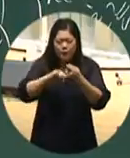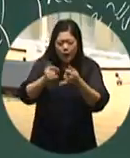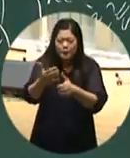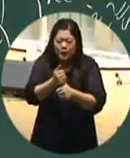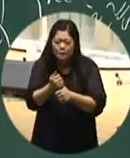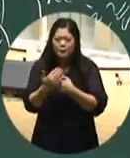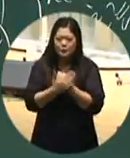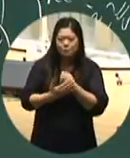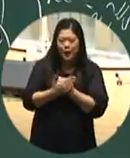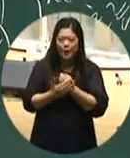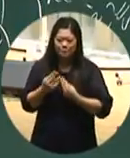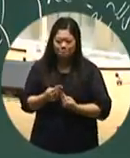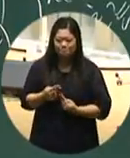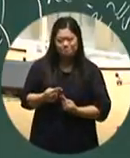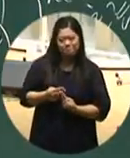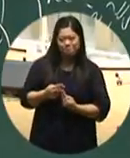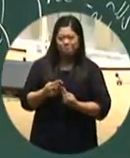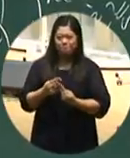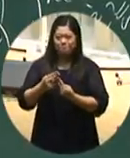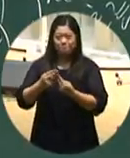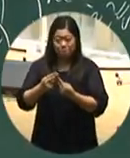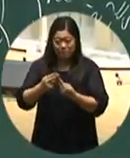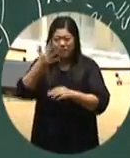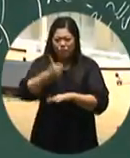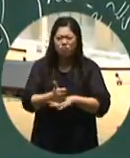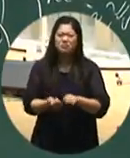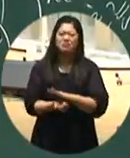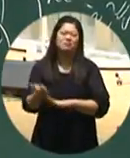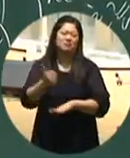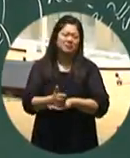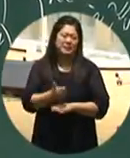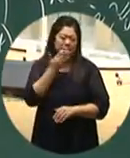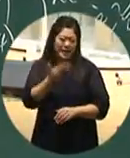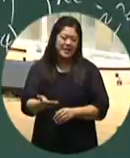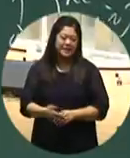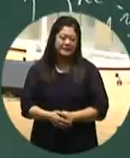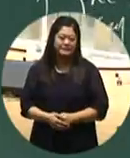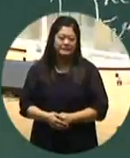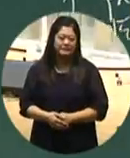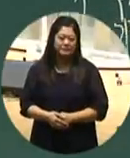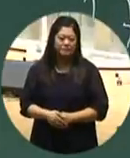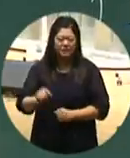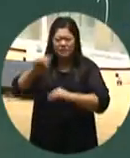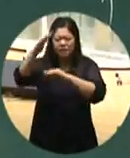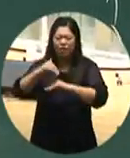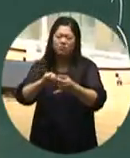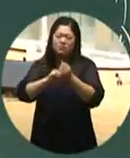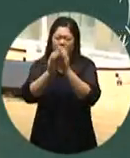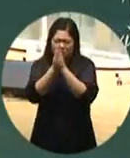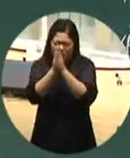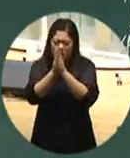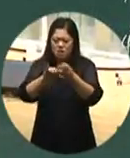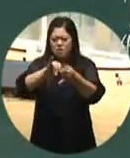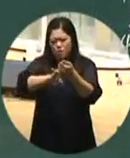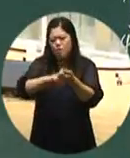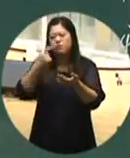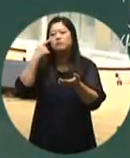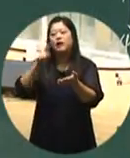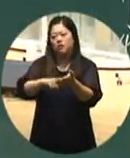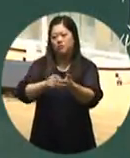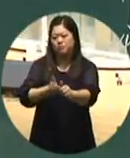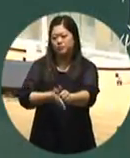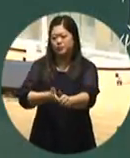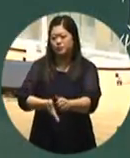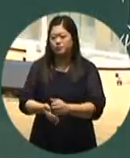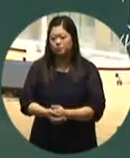follow the conferences very well. If you're following the flow of the message like that, I know that you will have success. 이걸 찾으라니까요. So discover this. 내가